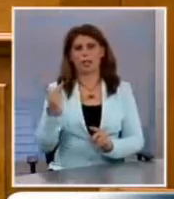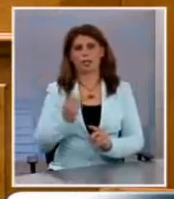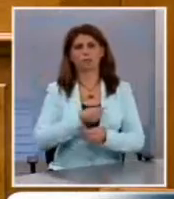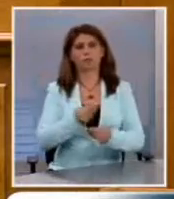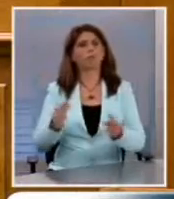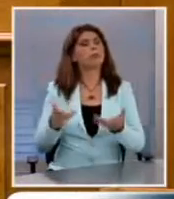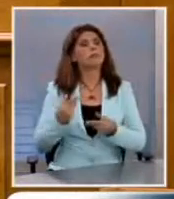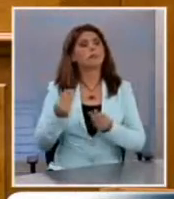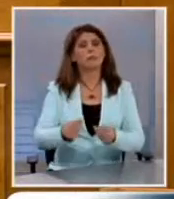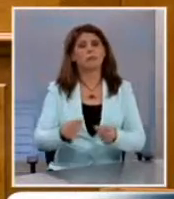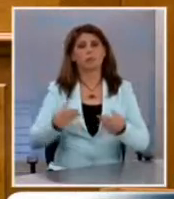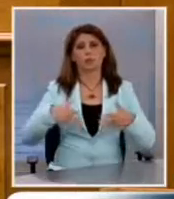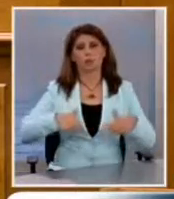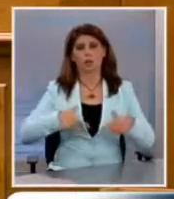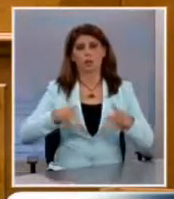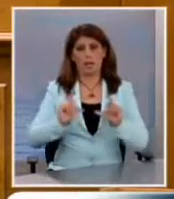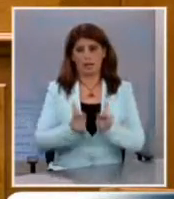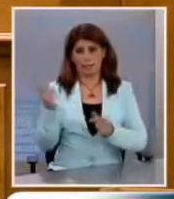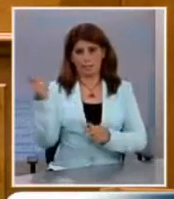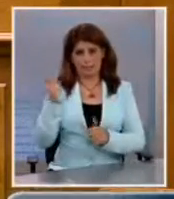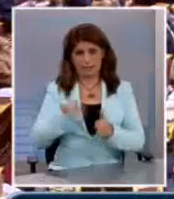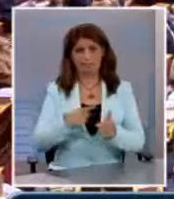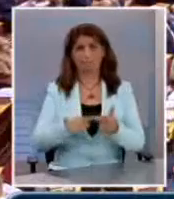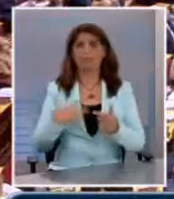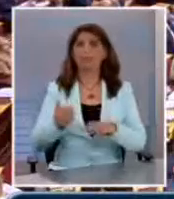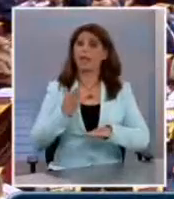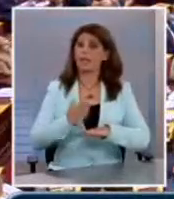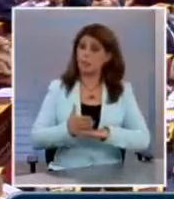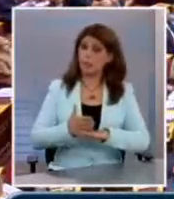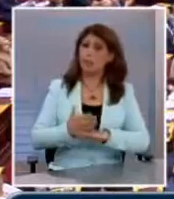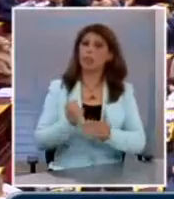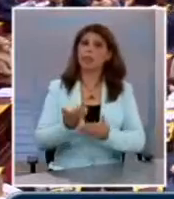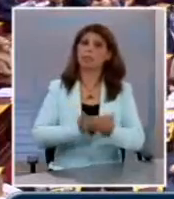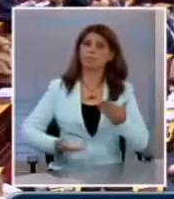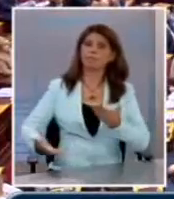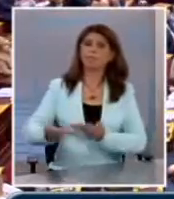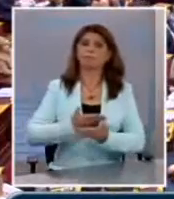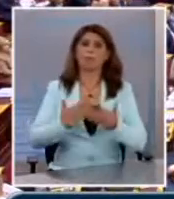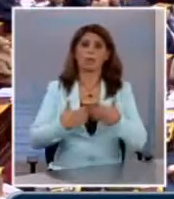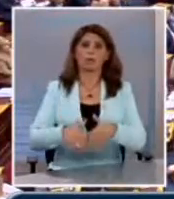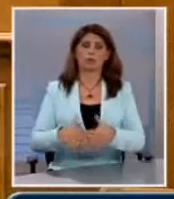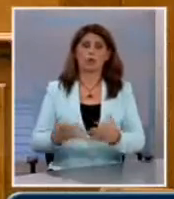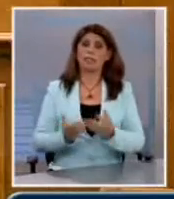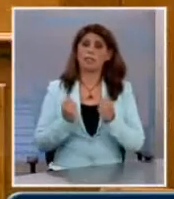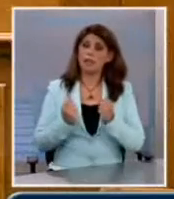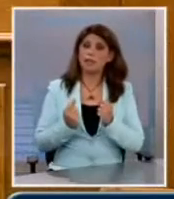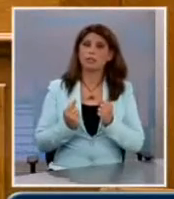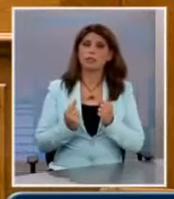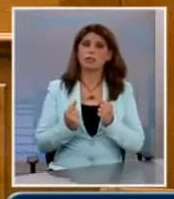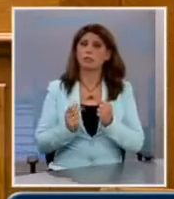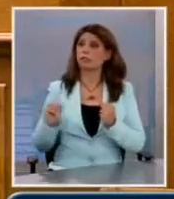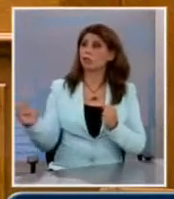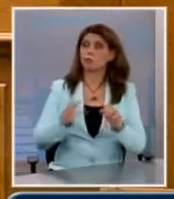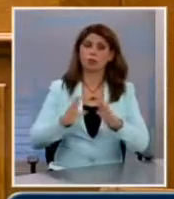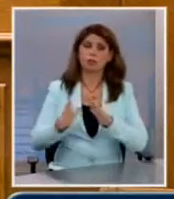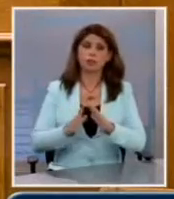πολιτείας. Θεσπίζεται η Εθνική Σύνταξη, έχει εγγυητική και αναδιανεμητική λειτουργία, εξασφαλίζει καθολική προστασία από